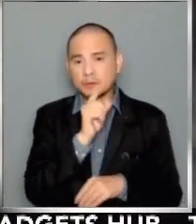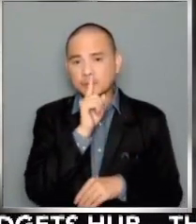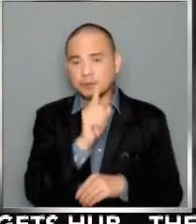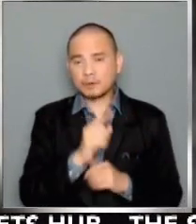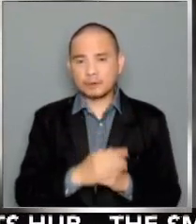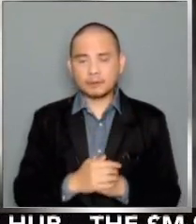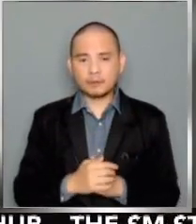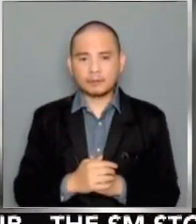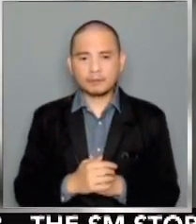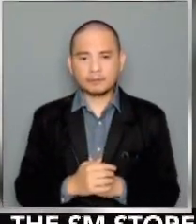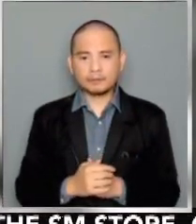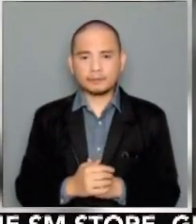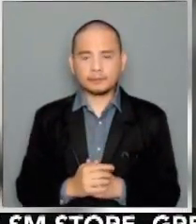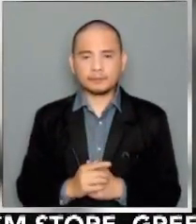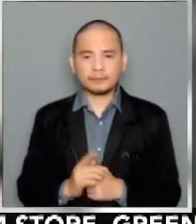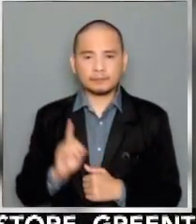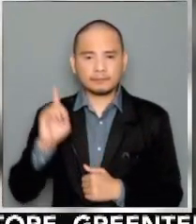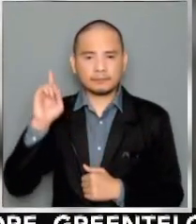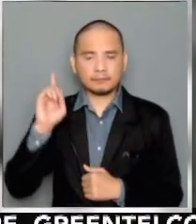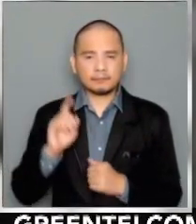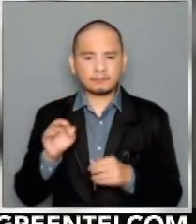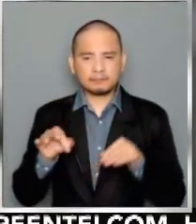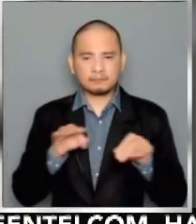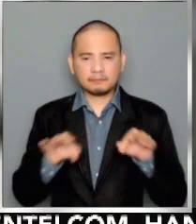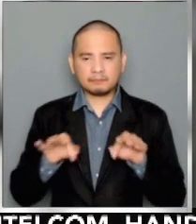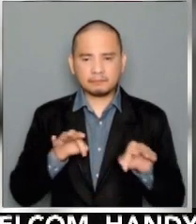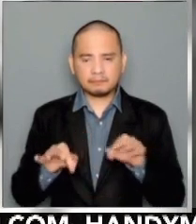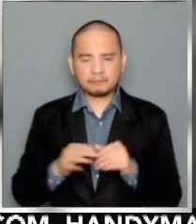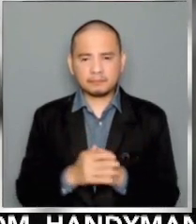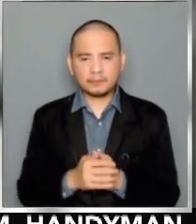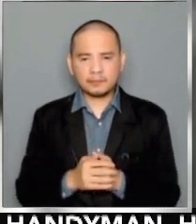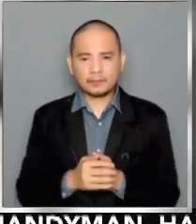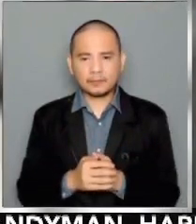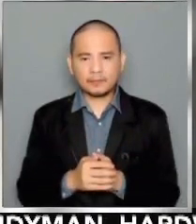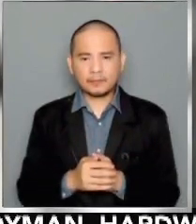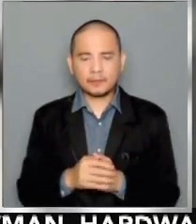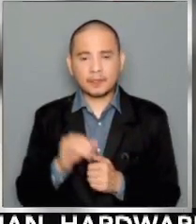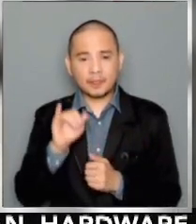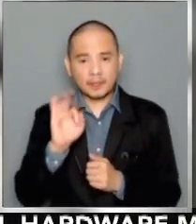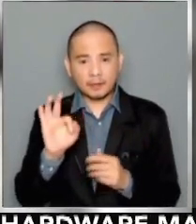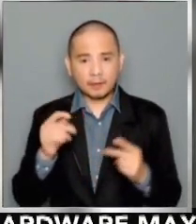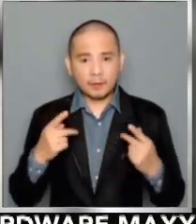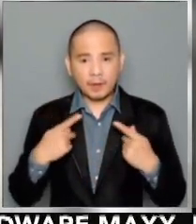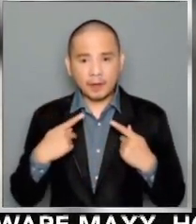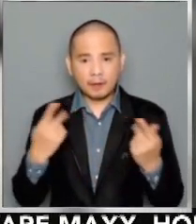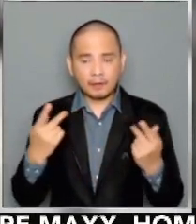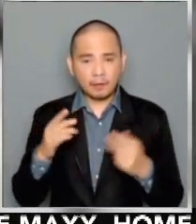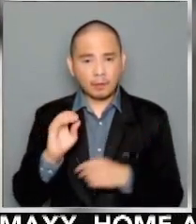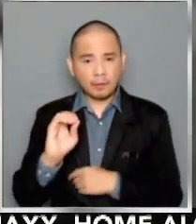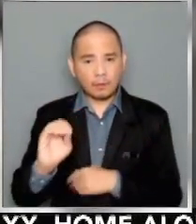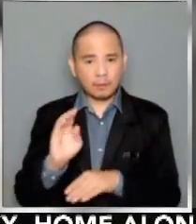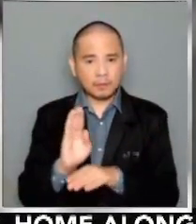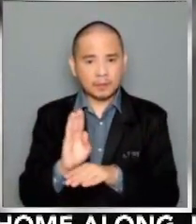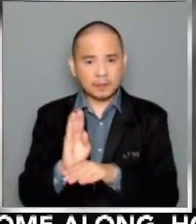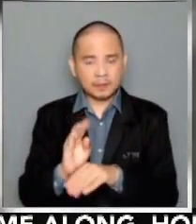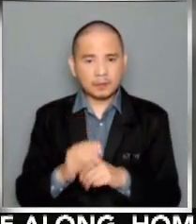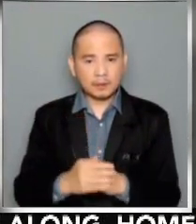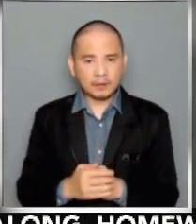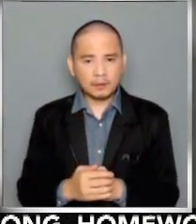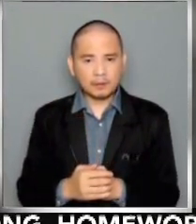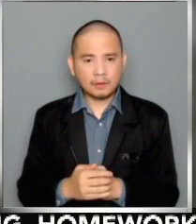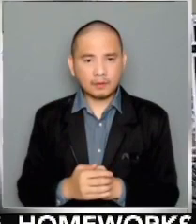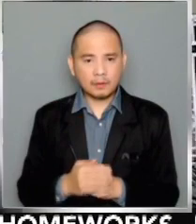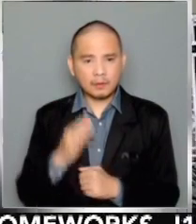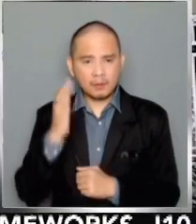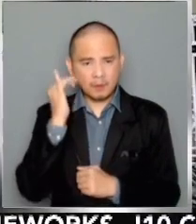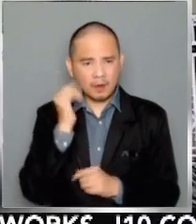yes, magsasabi sa atin na kung mayroon kang malaking negosyo, bakit naman magtataga ka maging isang